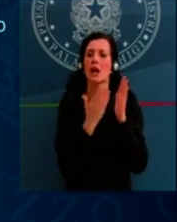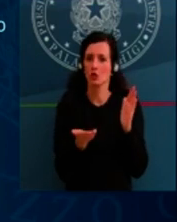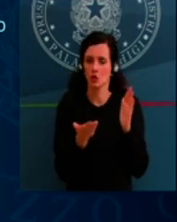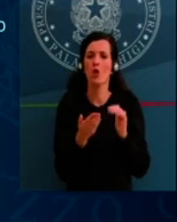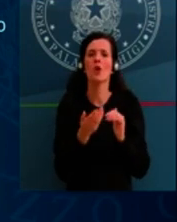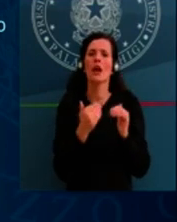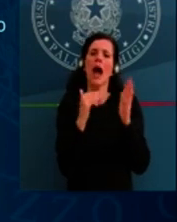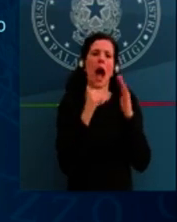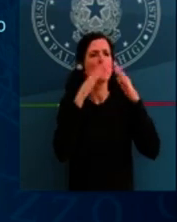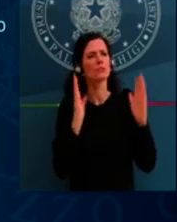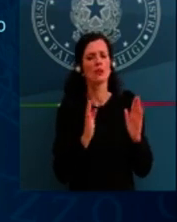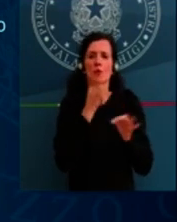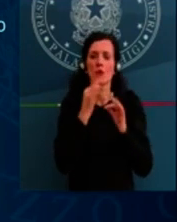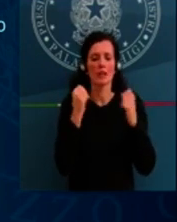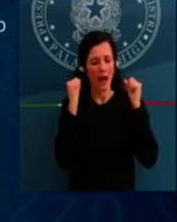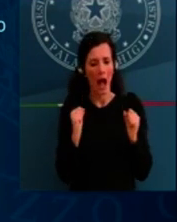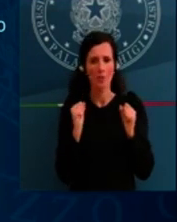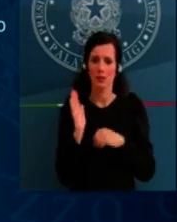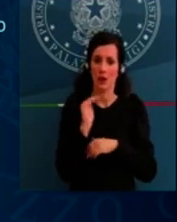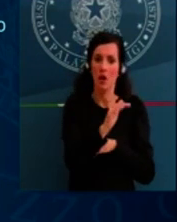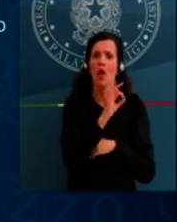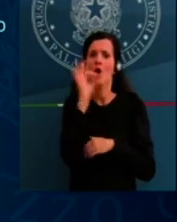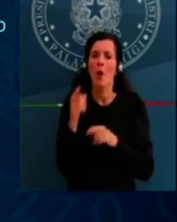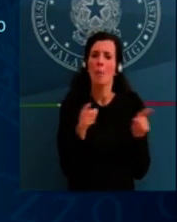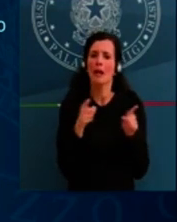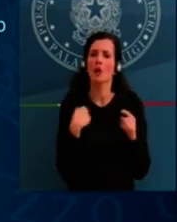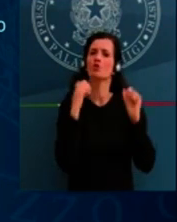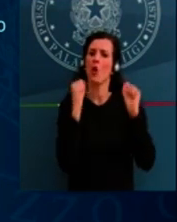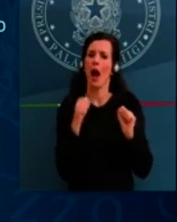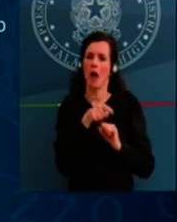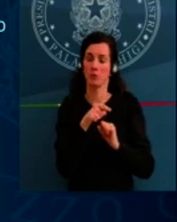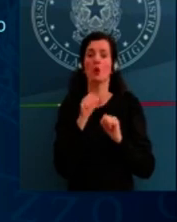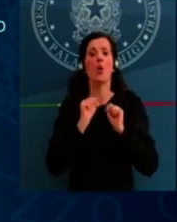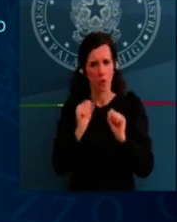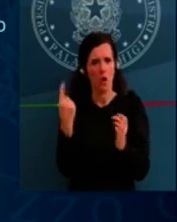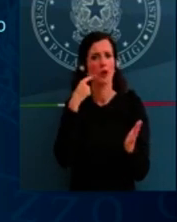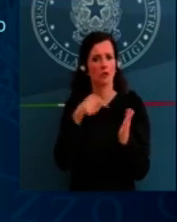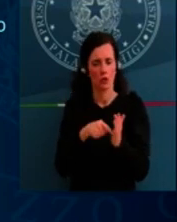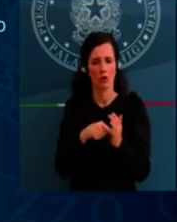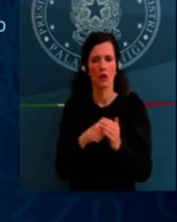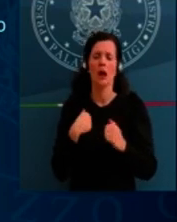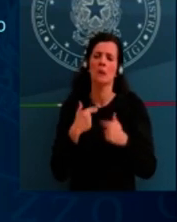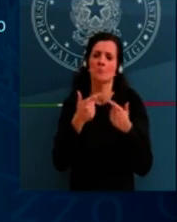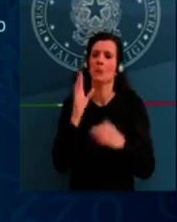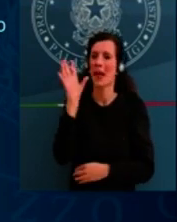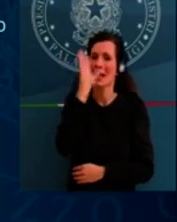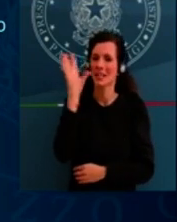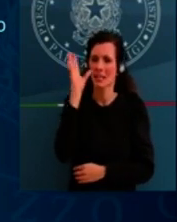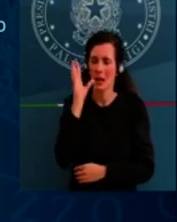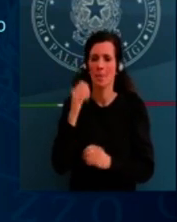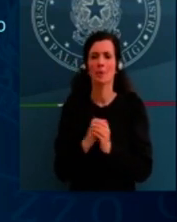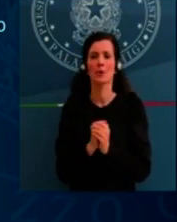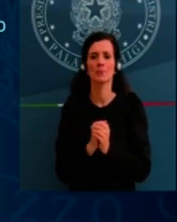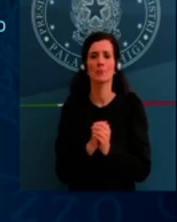esempio congiungimento di coppie che sono lontane distanti per motivi di lavoro ma che convivono in